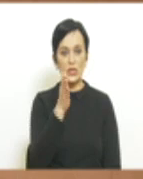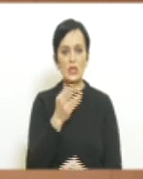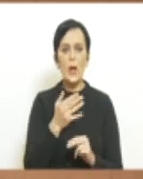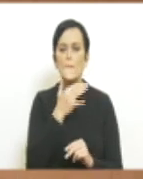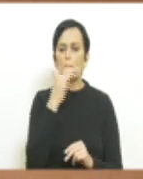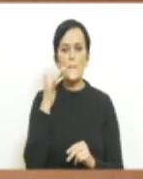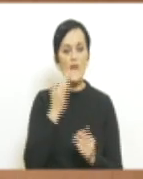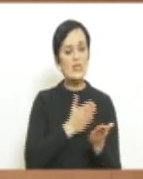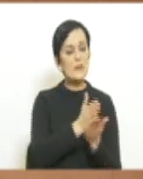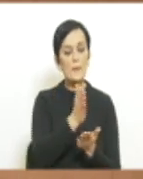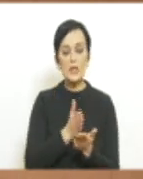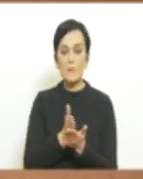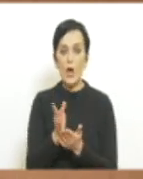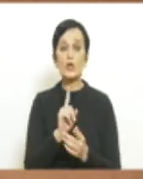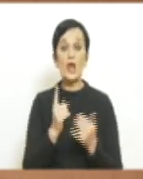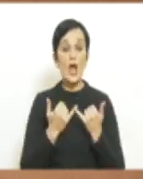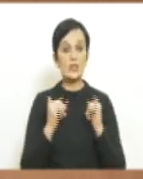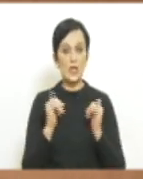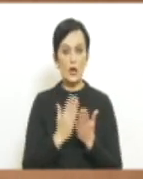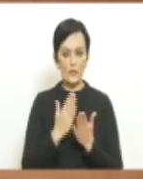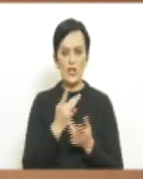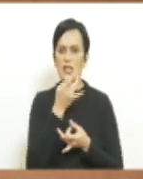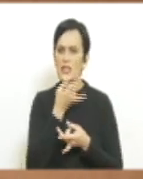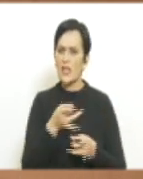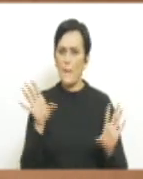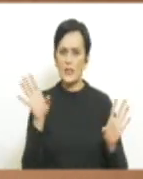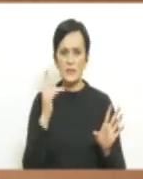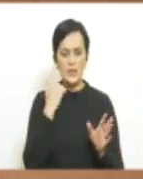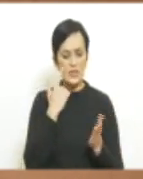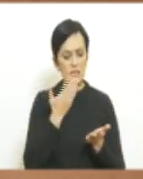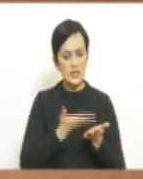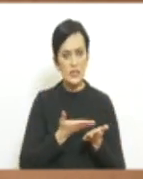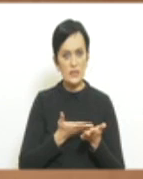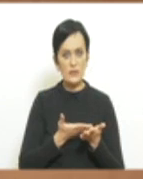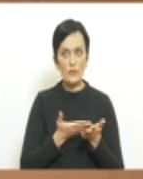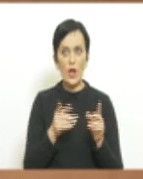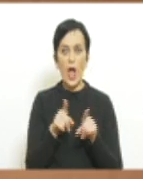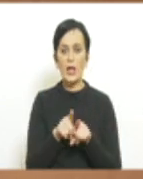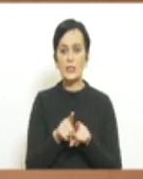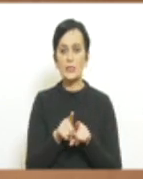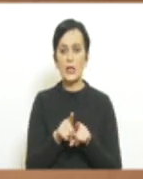ბევრი მიმართულები და მათ შორის რასაკვირველია ნებისმიერი თვალსაზრისით ასე ვთქვათ